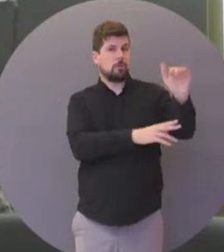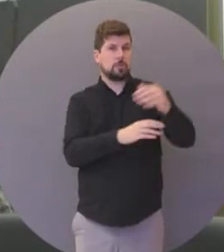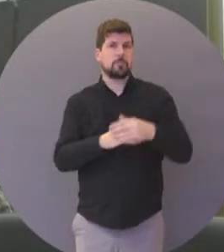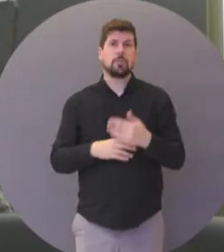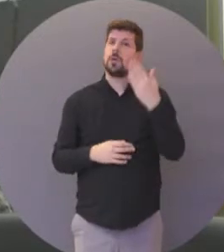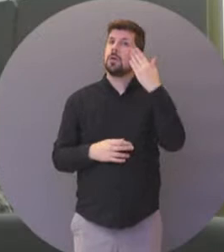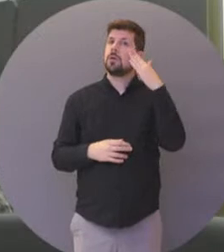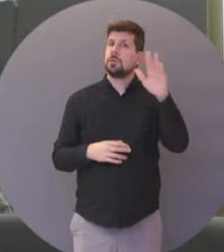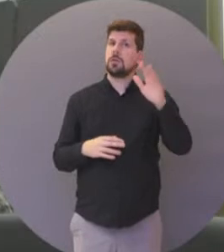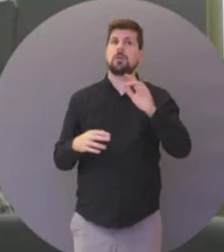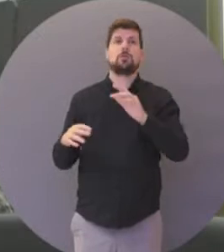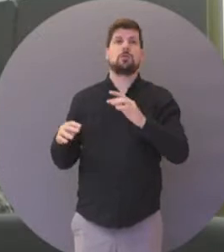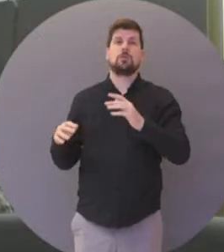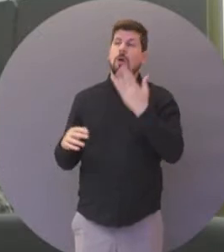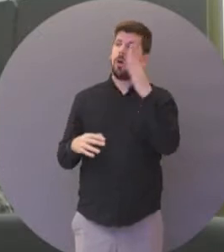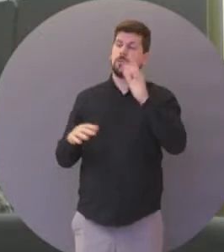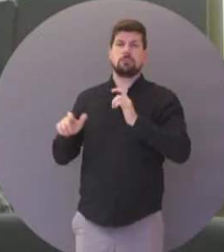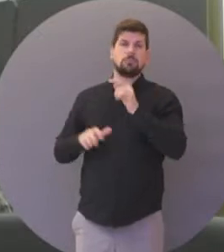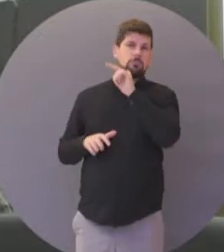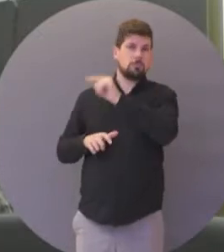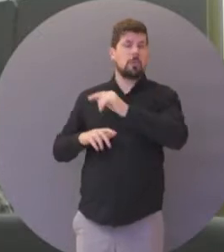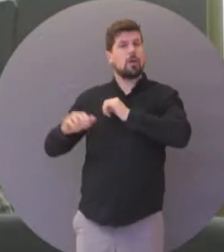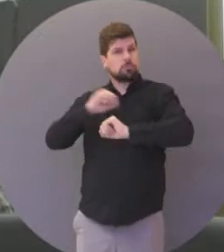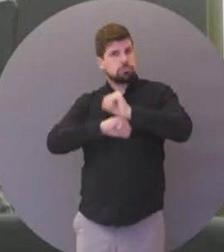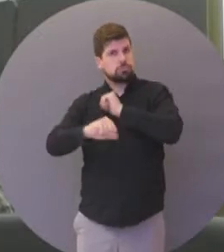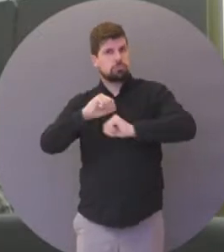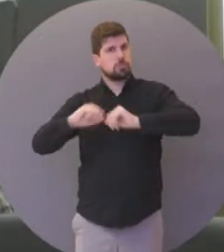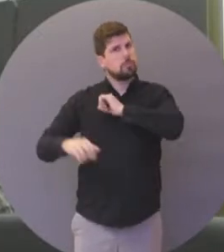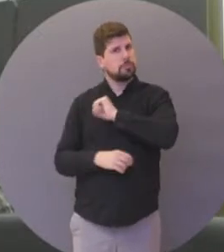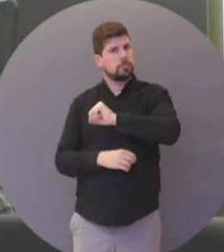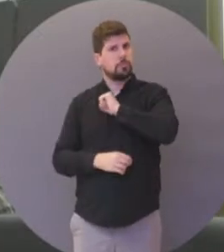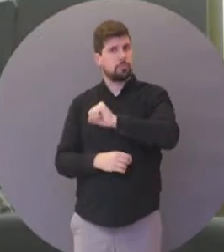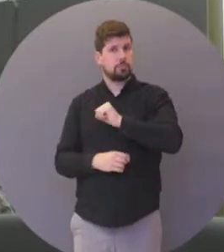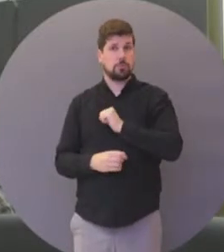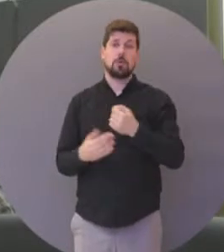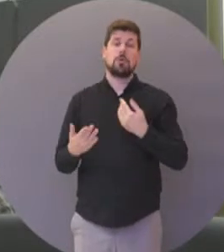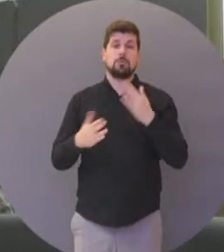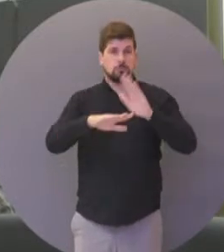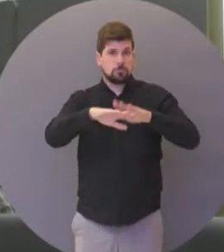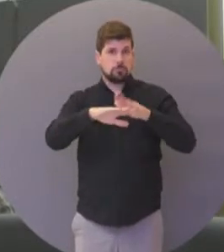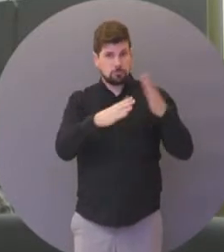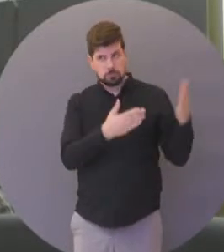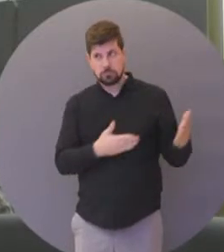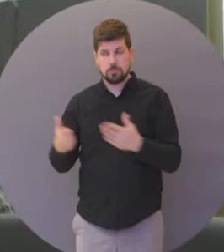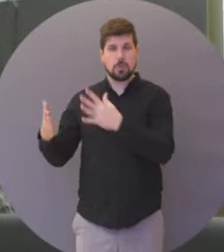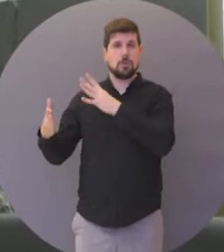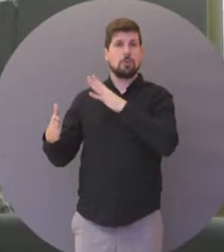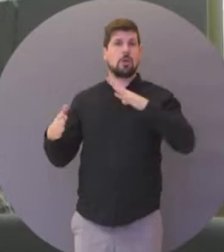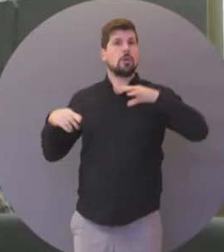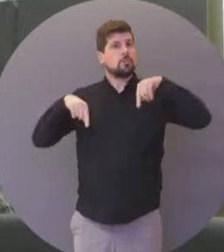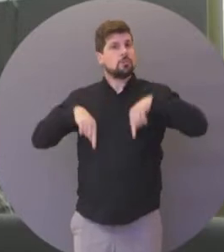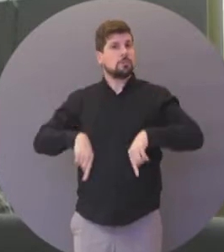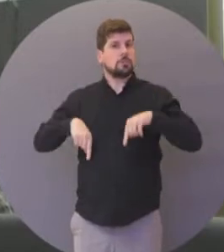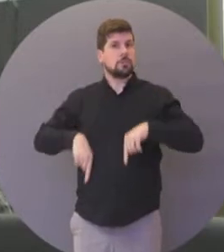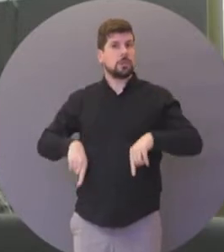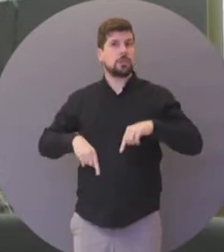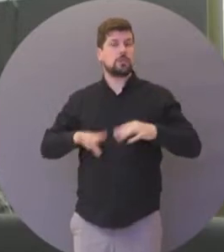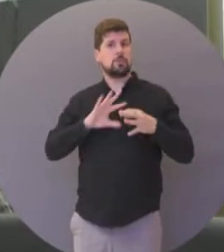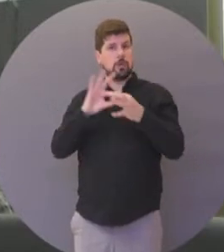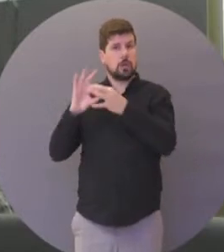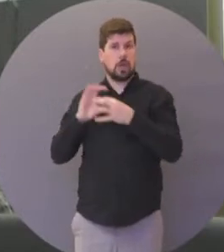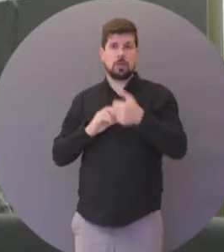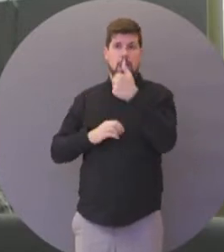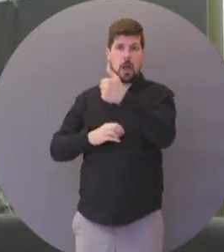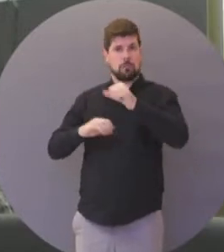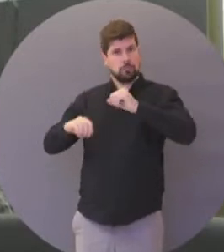thibaudoréno très investi dans son organisation et je vous invite à la rejoindre avec la ministre Agnès Firmin le Baudot pour construire cette société plus